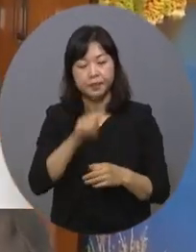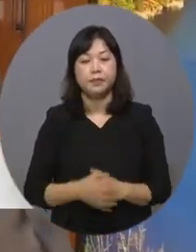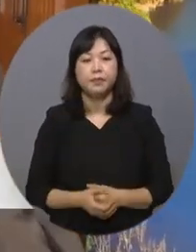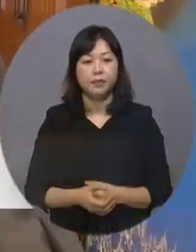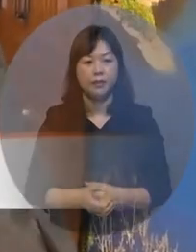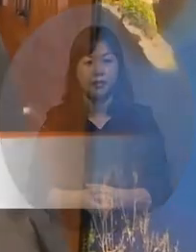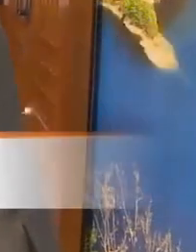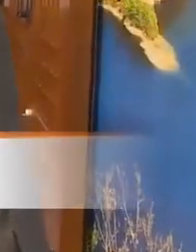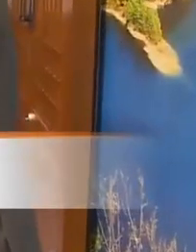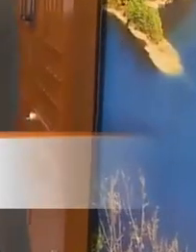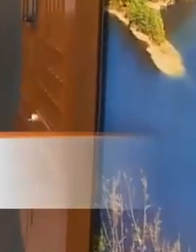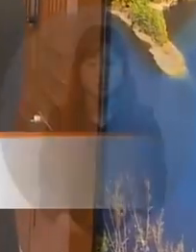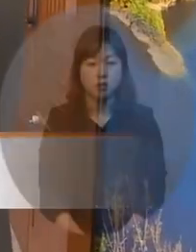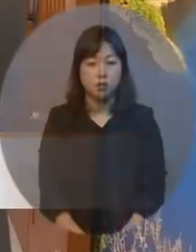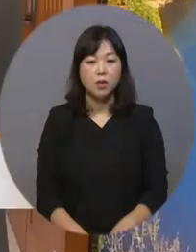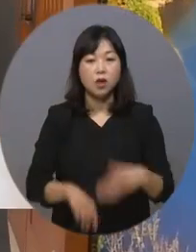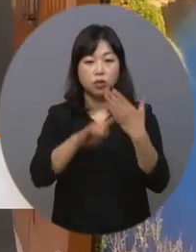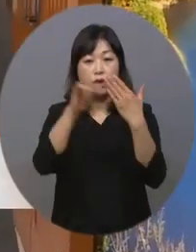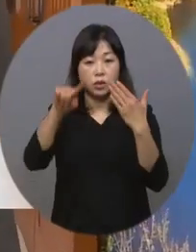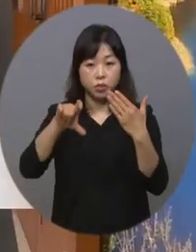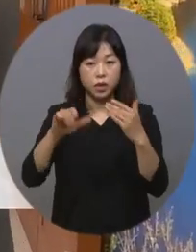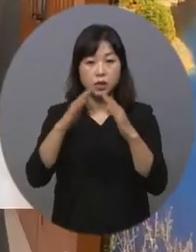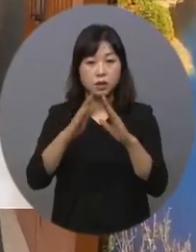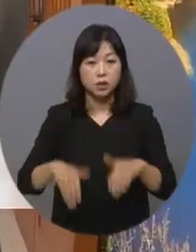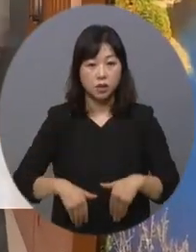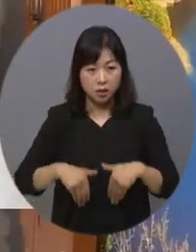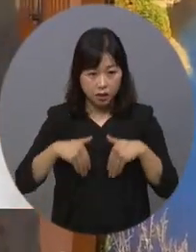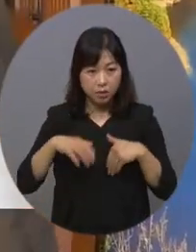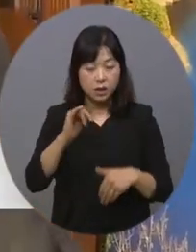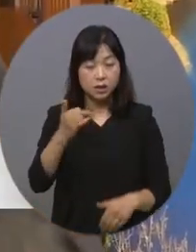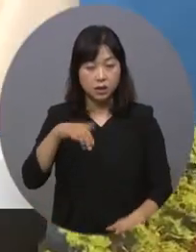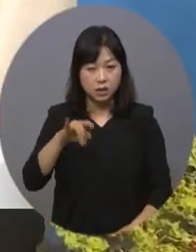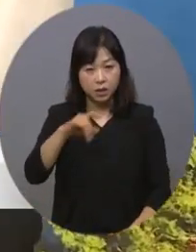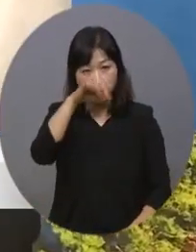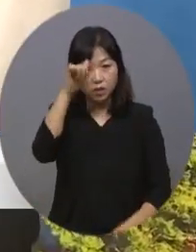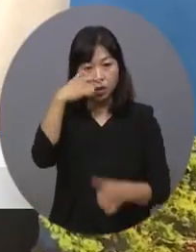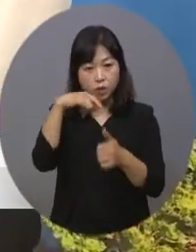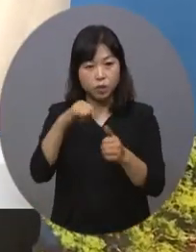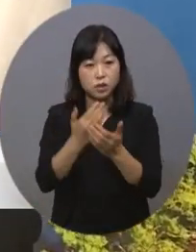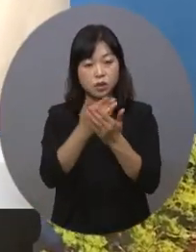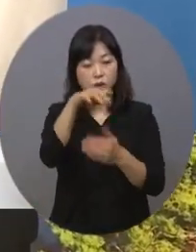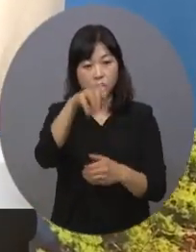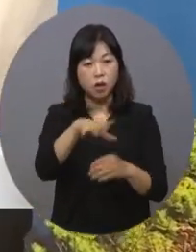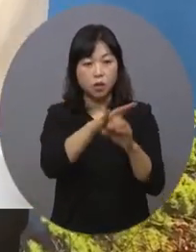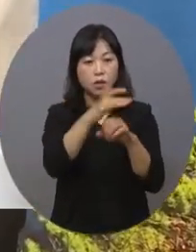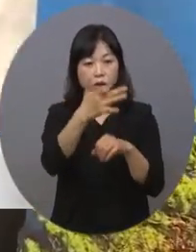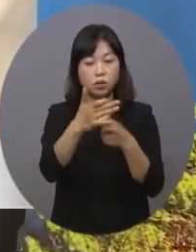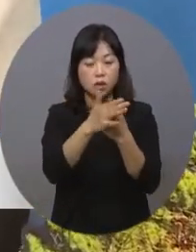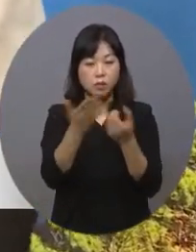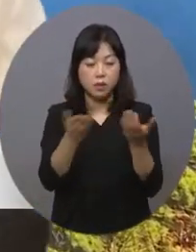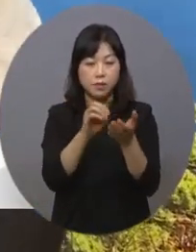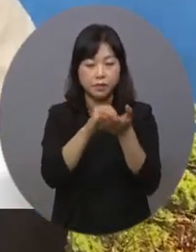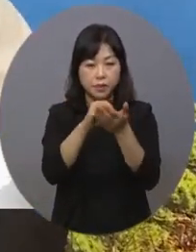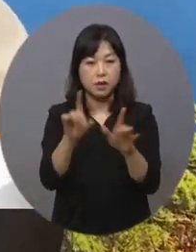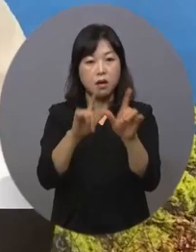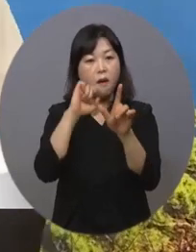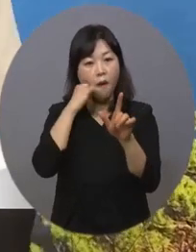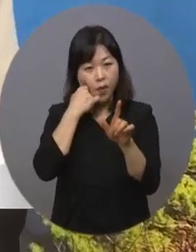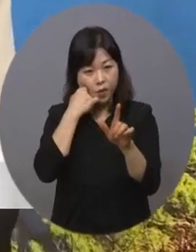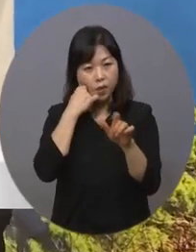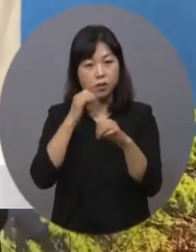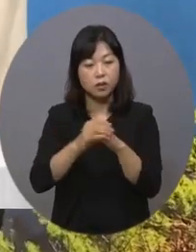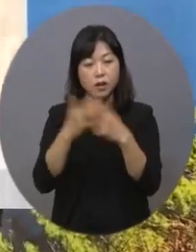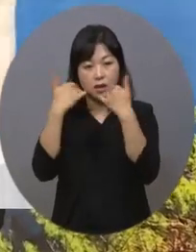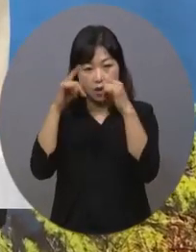지난 15일 전남 인재평생교육진흥원은 코로나19로 취업이나 생활에 어려움을 겪는 지역대학 졸업반 학생